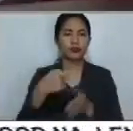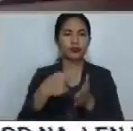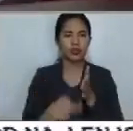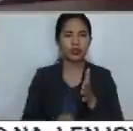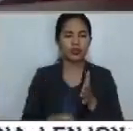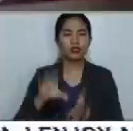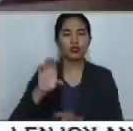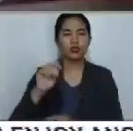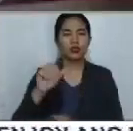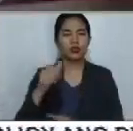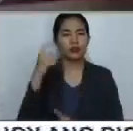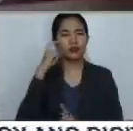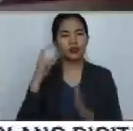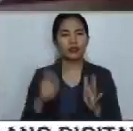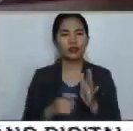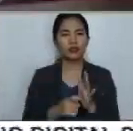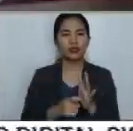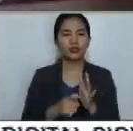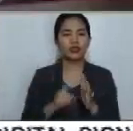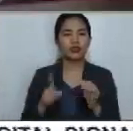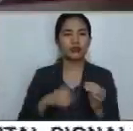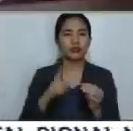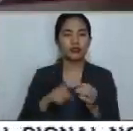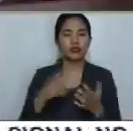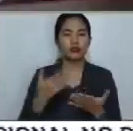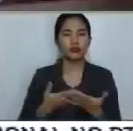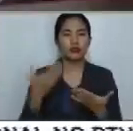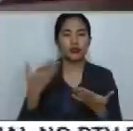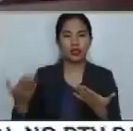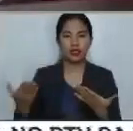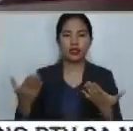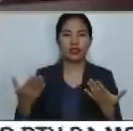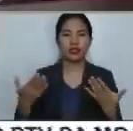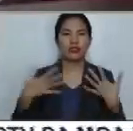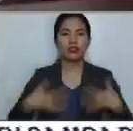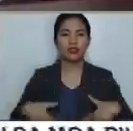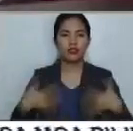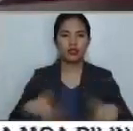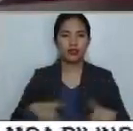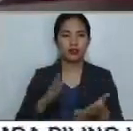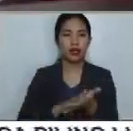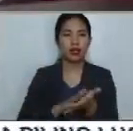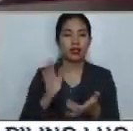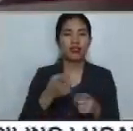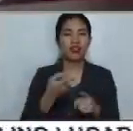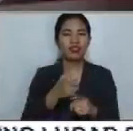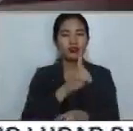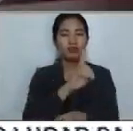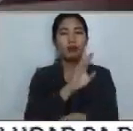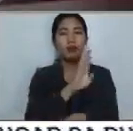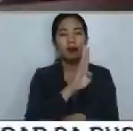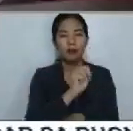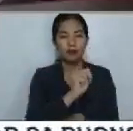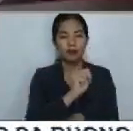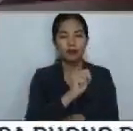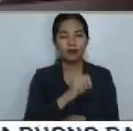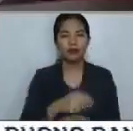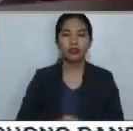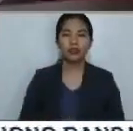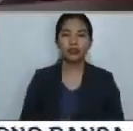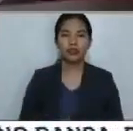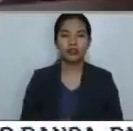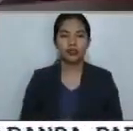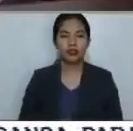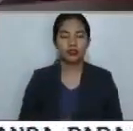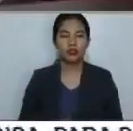face mask sa mababang presyo o discounted na ang presyo dahil sa problema sa inventory. Lumabas sa pagdinig na